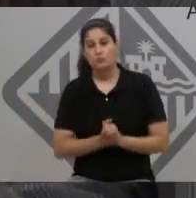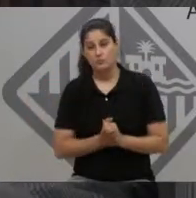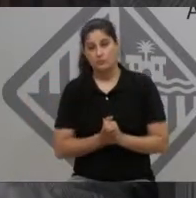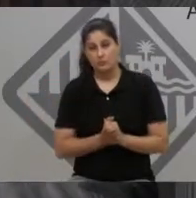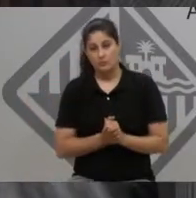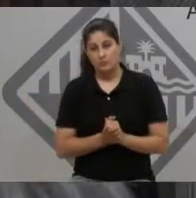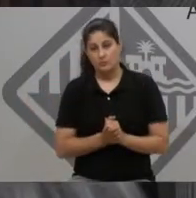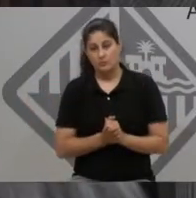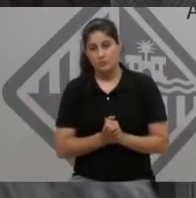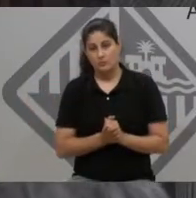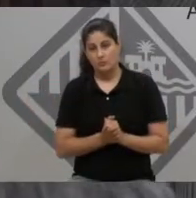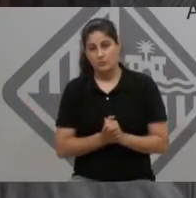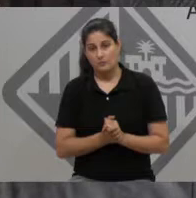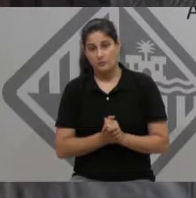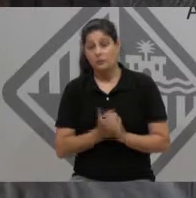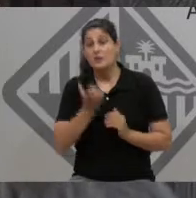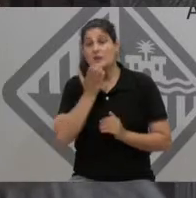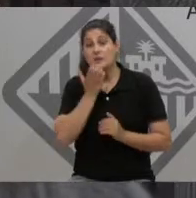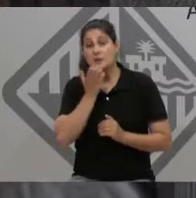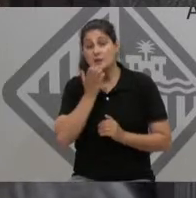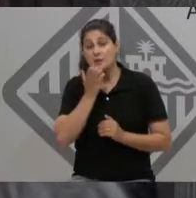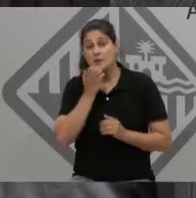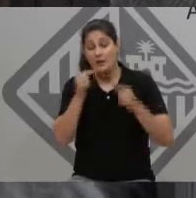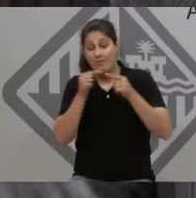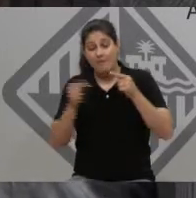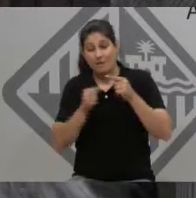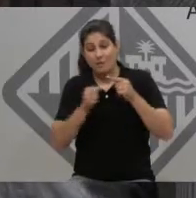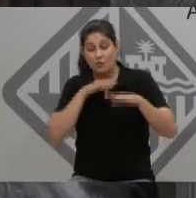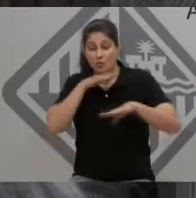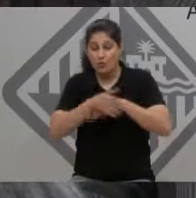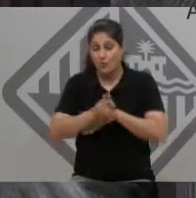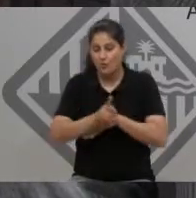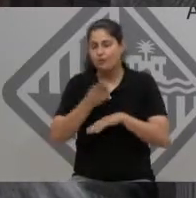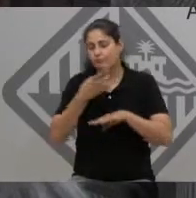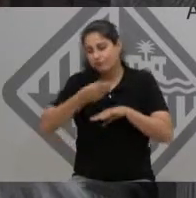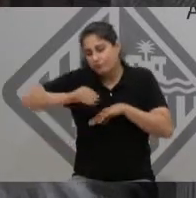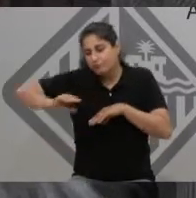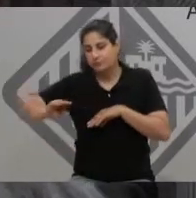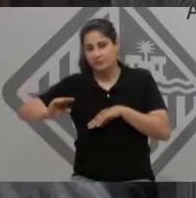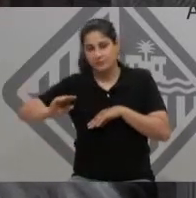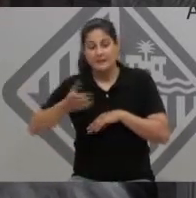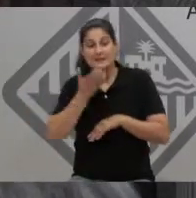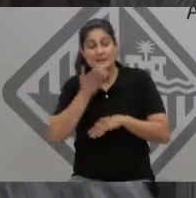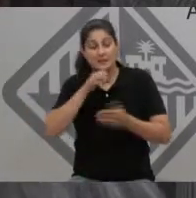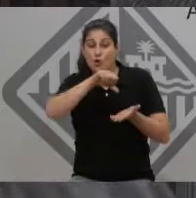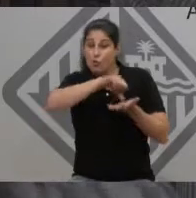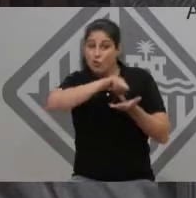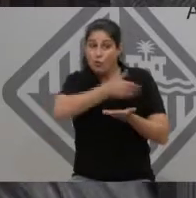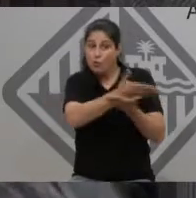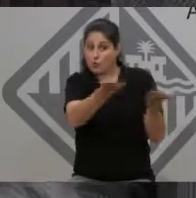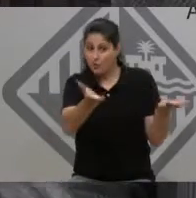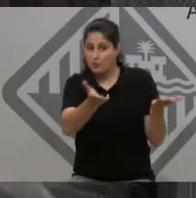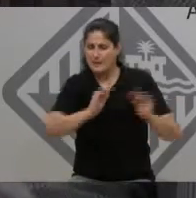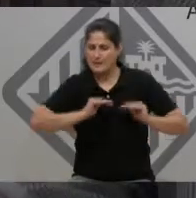no se posi en perill els objectius de dèficit i l'estabilitat pressupostària. Creiem que si la ciutadania ha fet un esforç